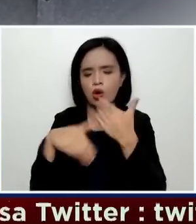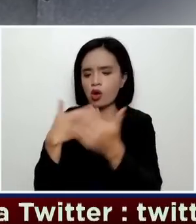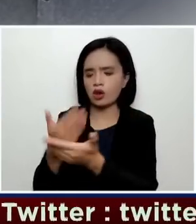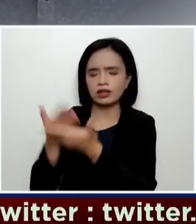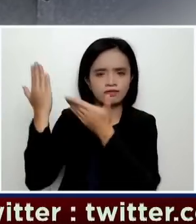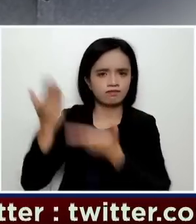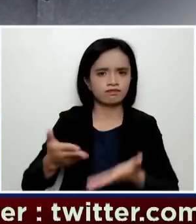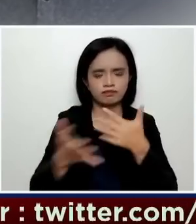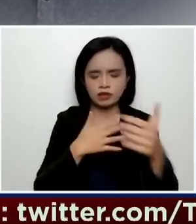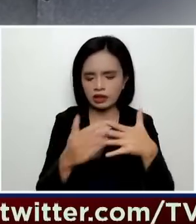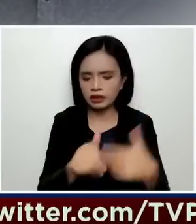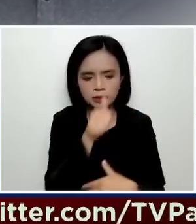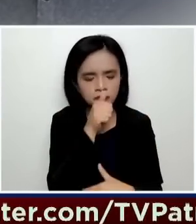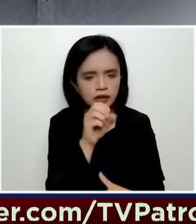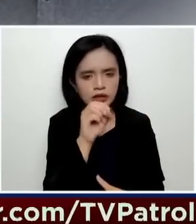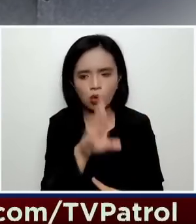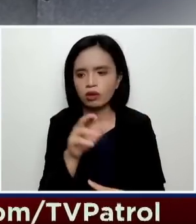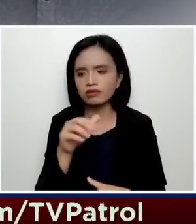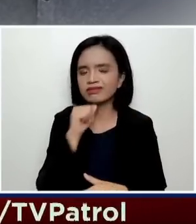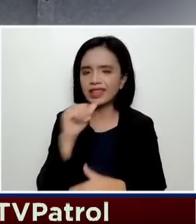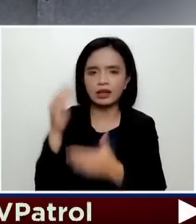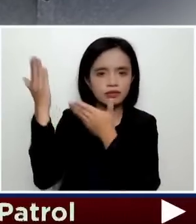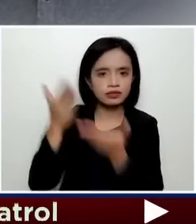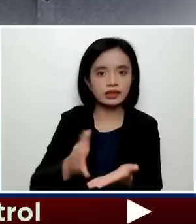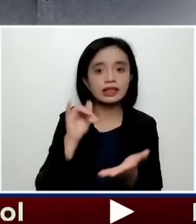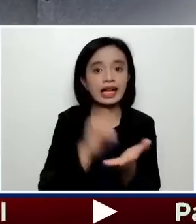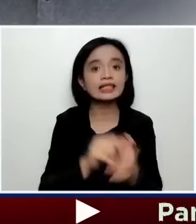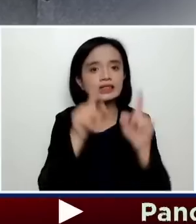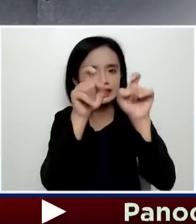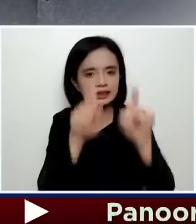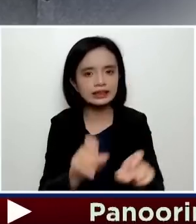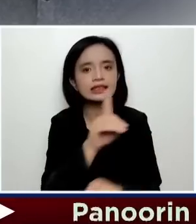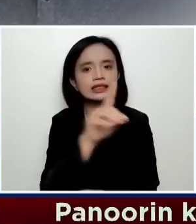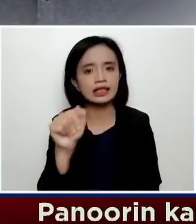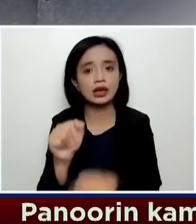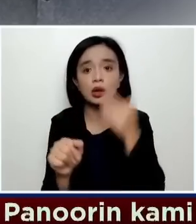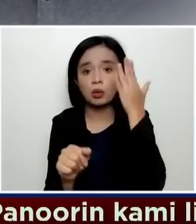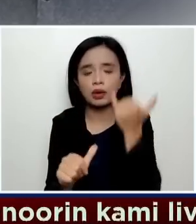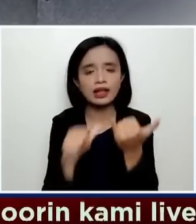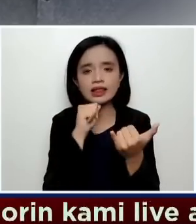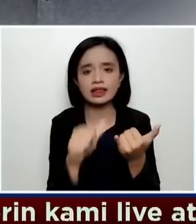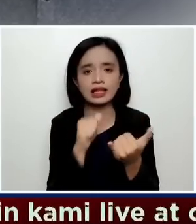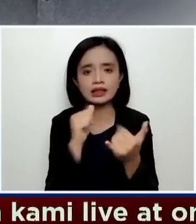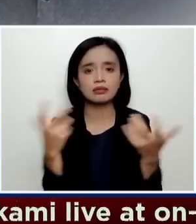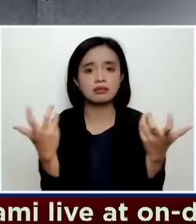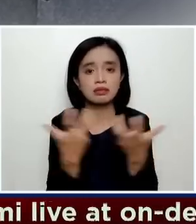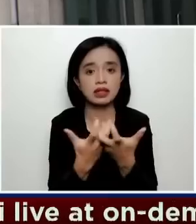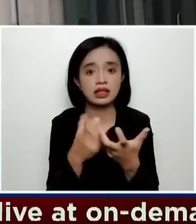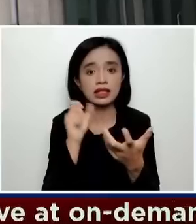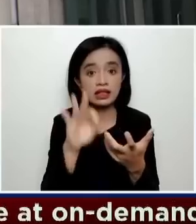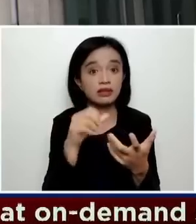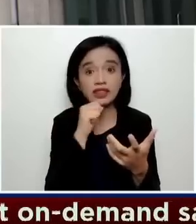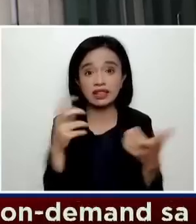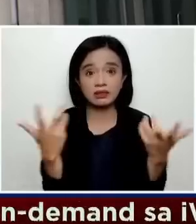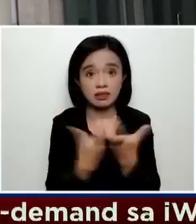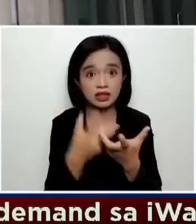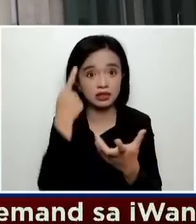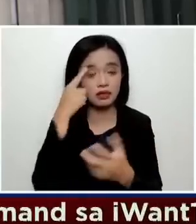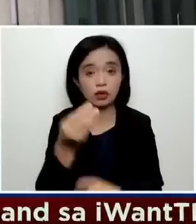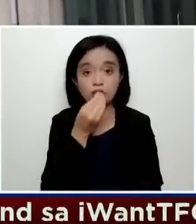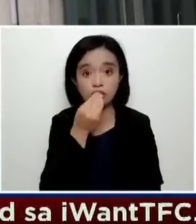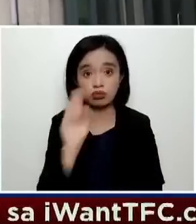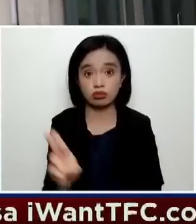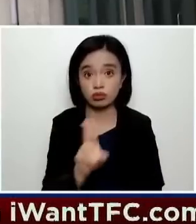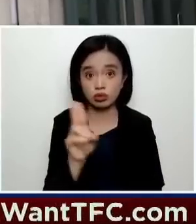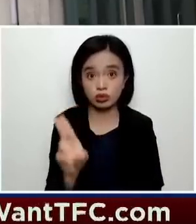smuggled or hindi po, tinitest ng DA yun. If it is not fit for human consumption, it will be destroyed. Target ng DA